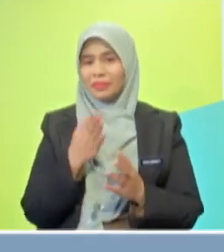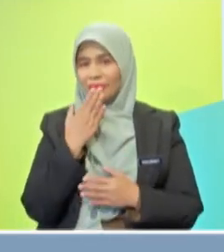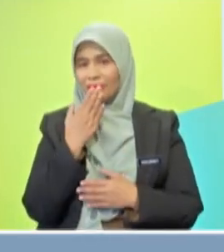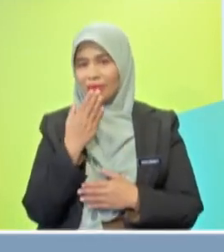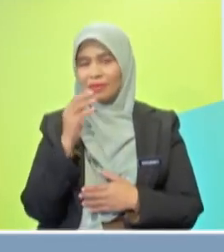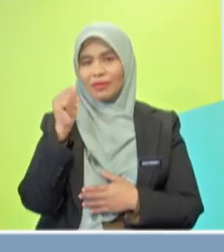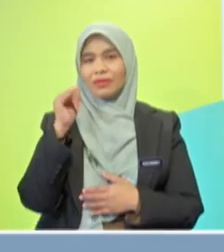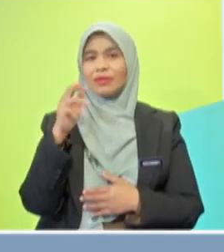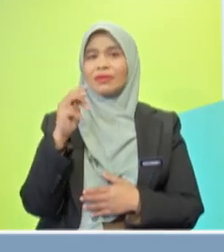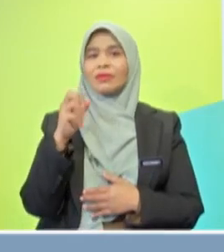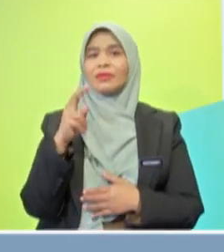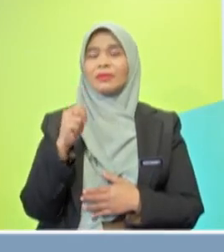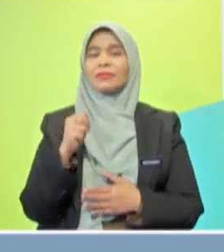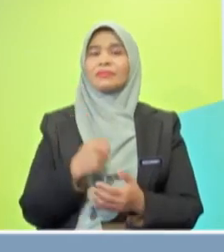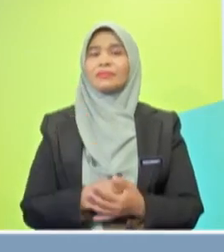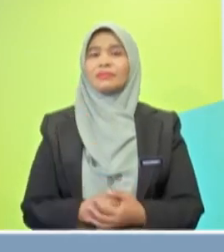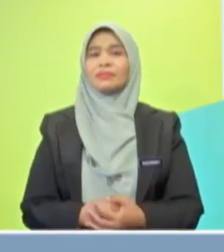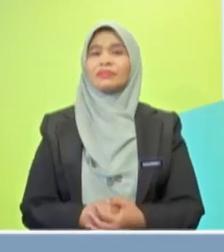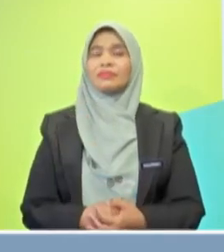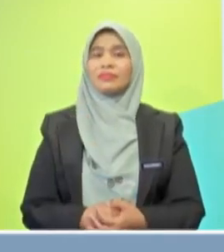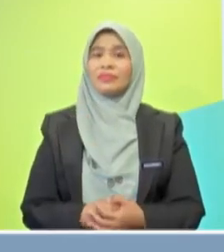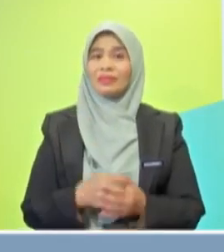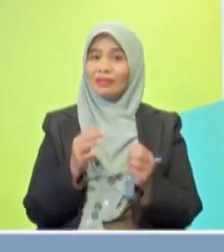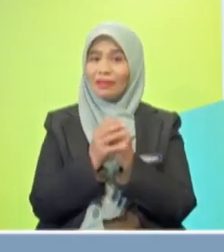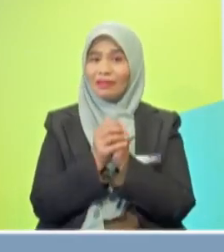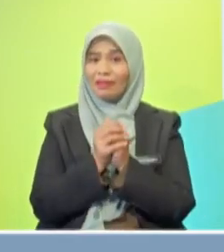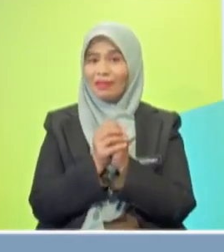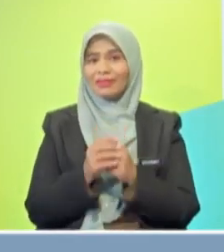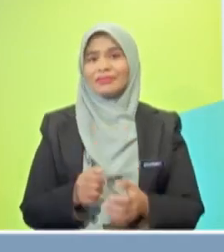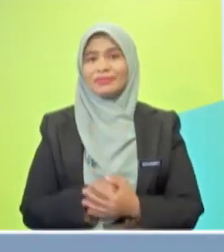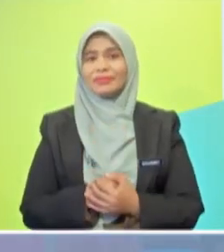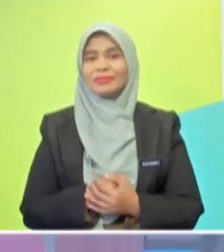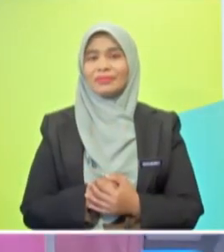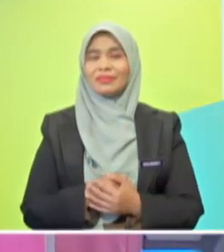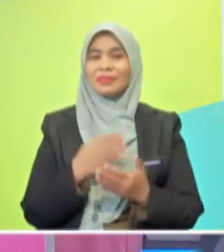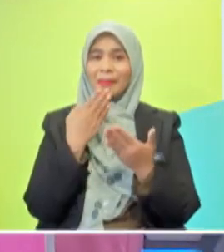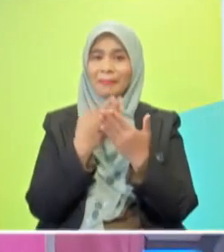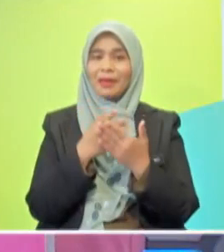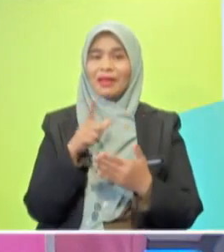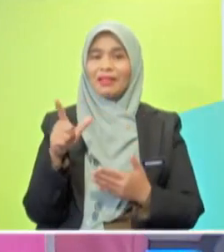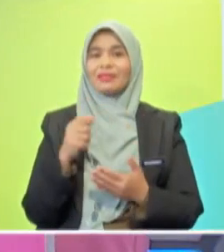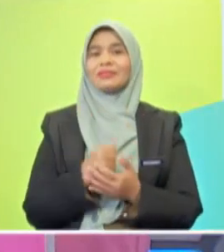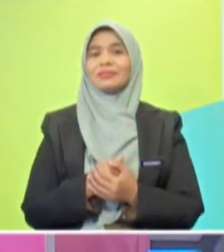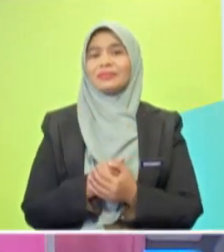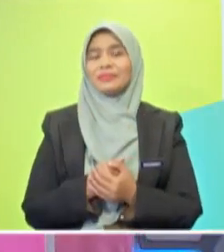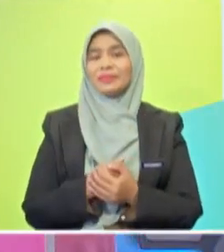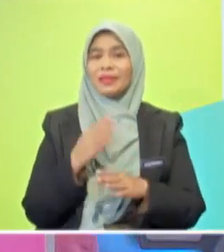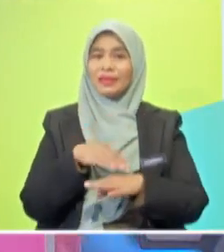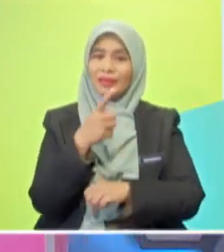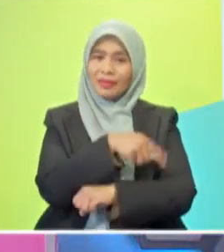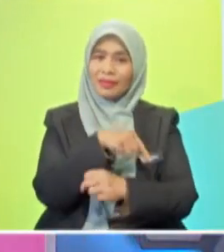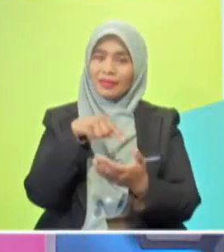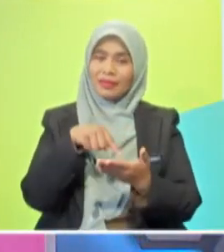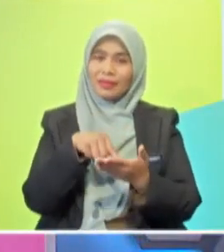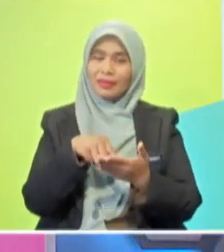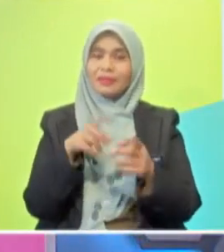Dengan lancar dan fasih sangat, kan? Okey, tahniah Fawaz. Okey, baiklah. Okey, pada hari ini